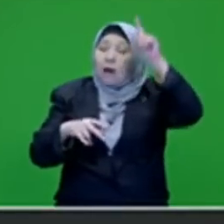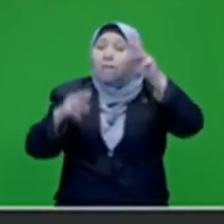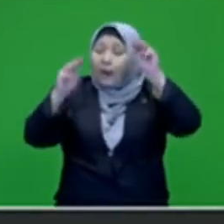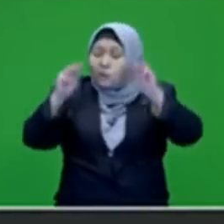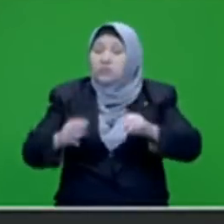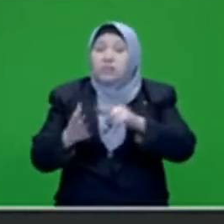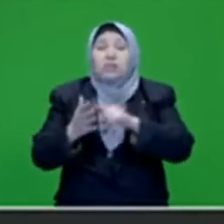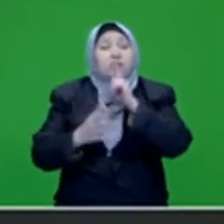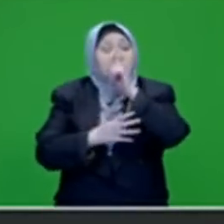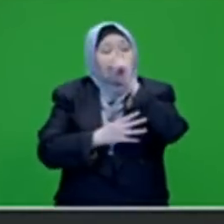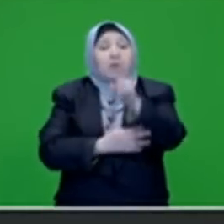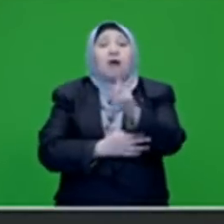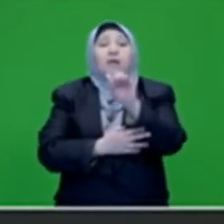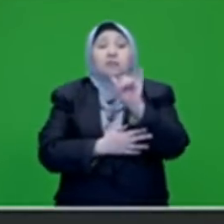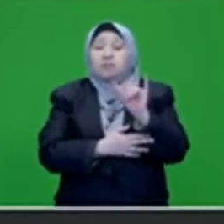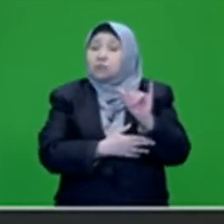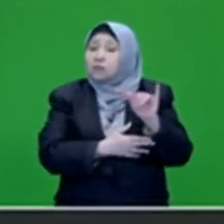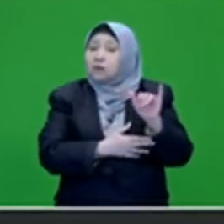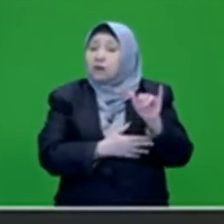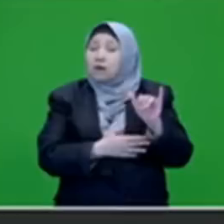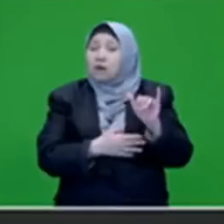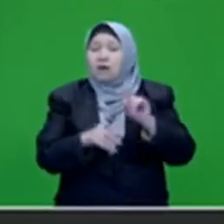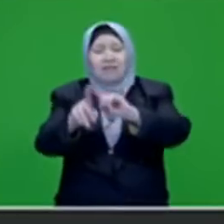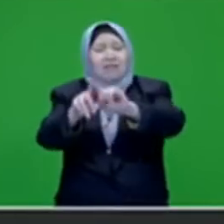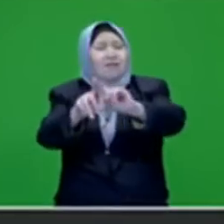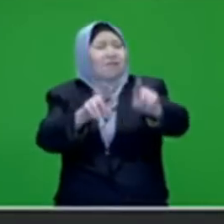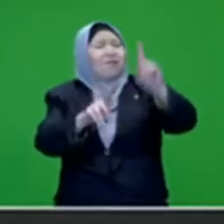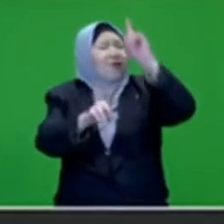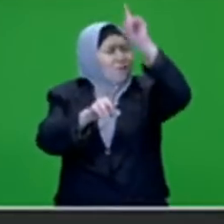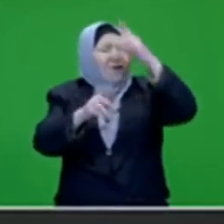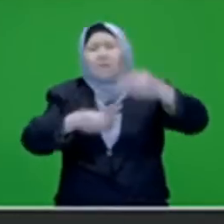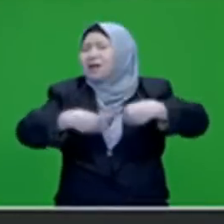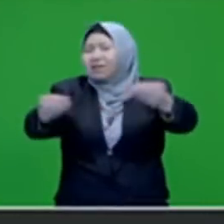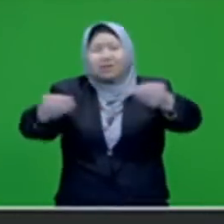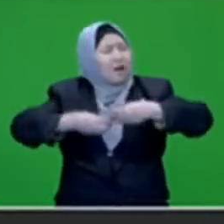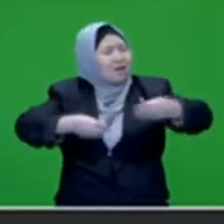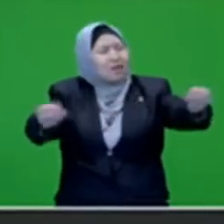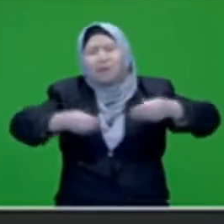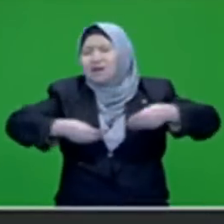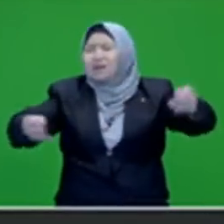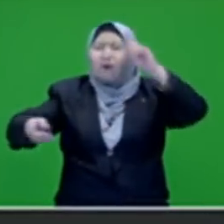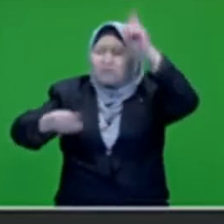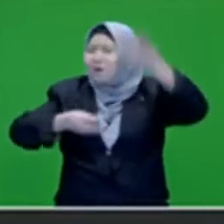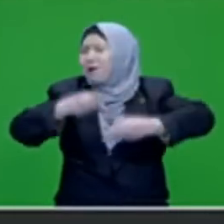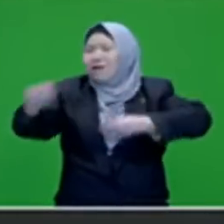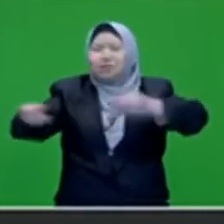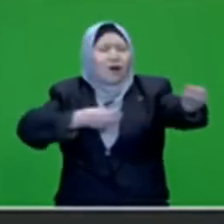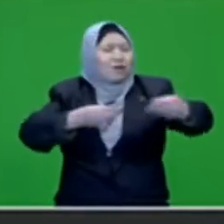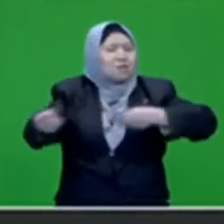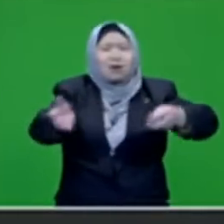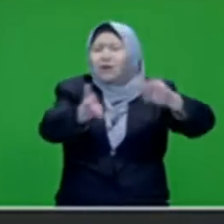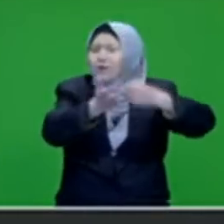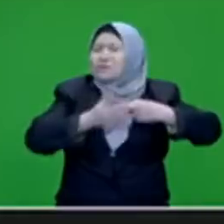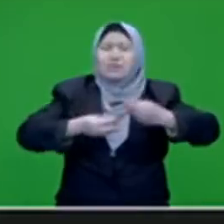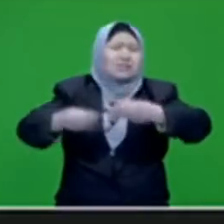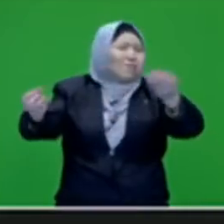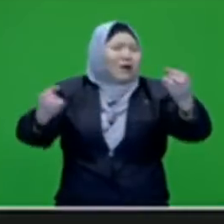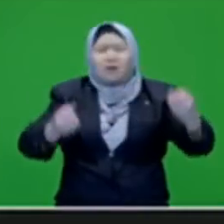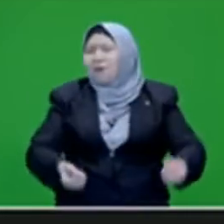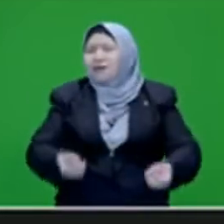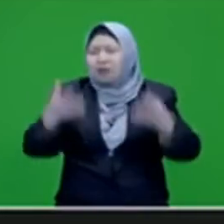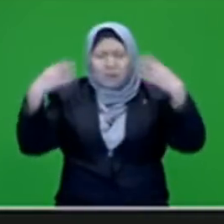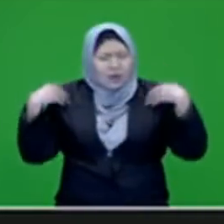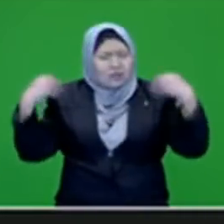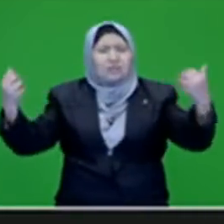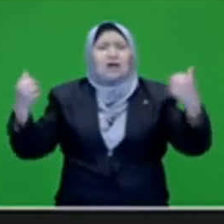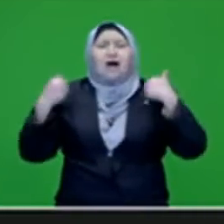dia sebenarnya macam-macam Tuhan bagi kat dia. Wa in ta'uddu ni'matallahi la tuhsuha. Sebab Nabi Yusuf sebut, walakin aktsara